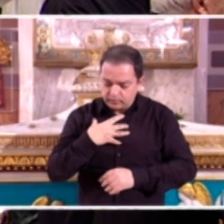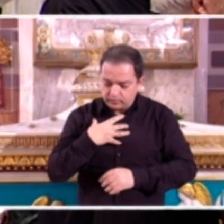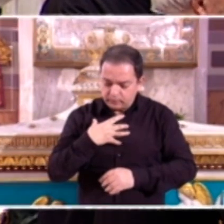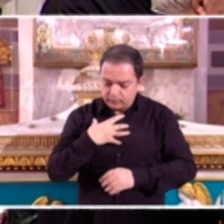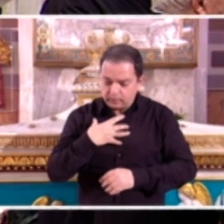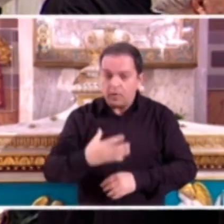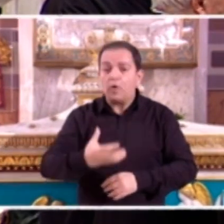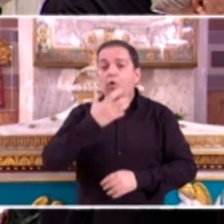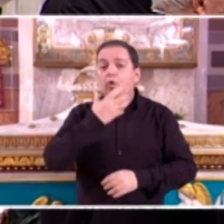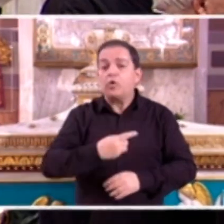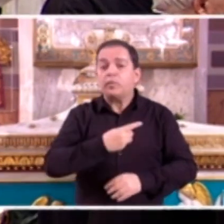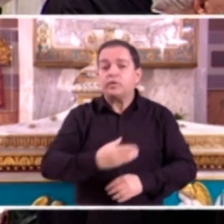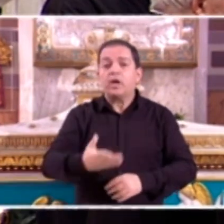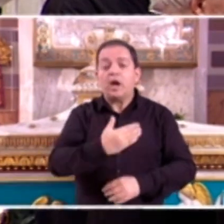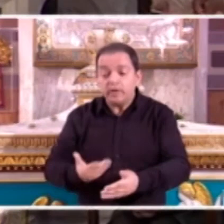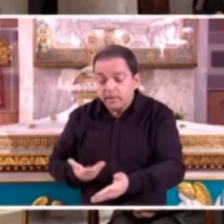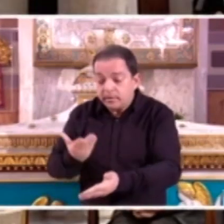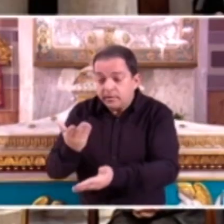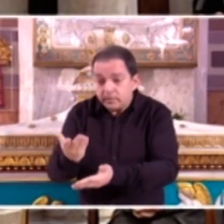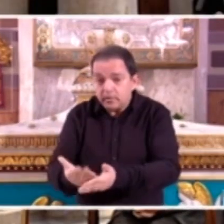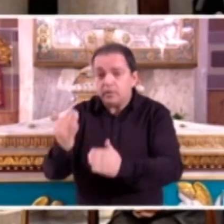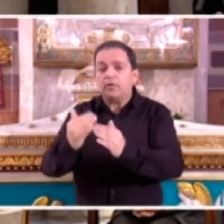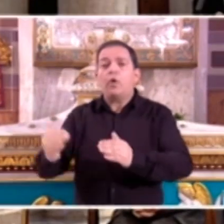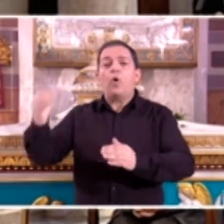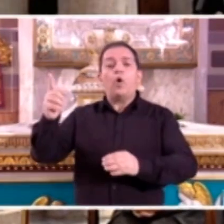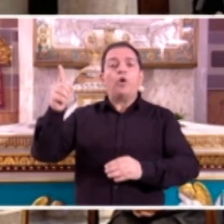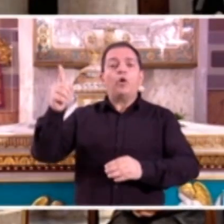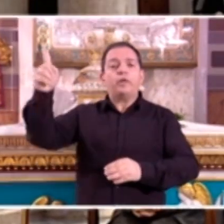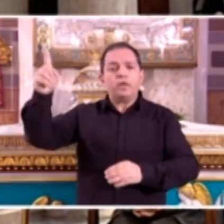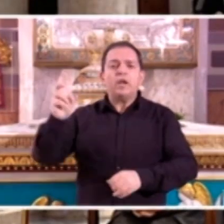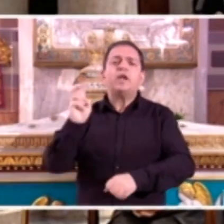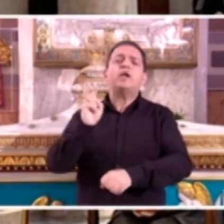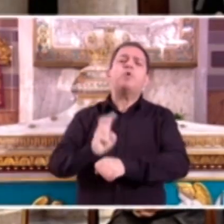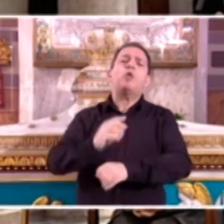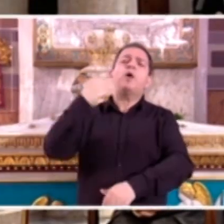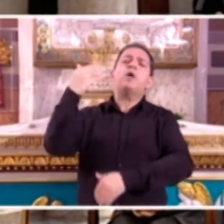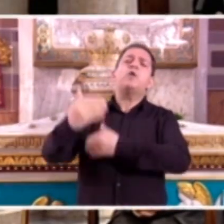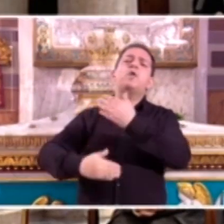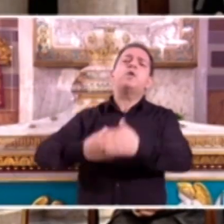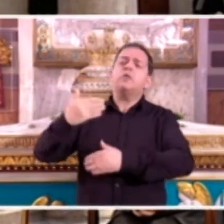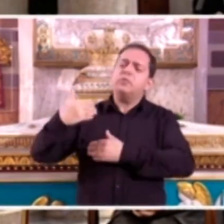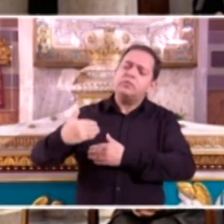Κύριε. Των υπόλοιπων χρόνων της ζωής ημών